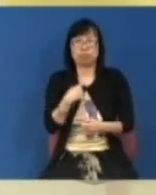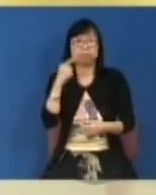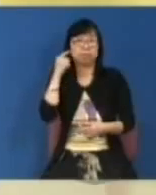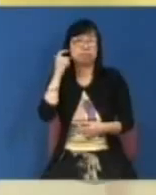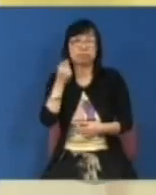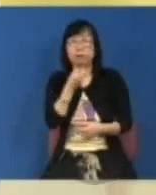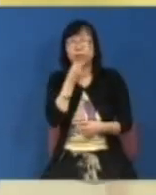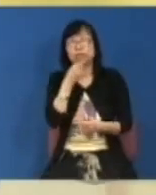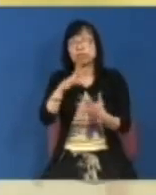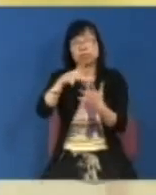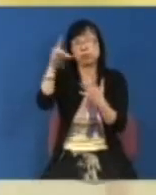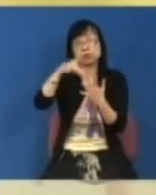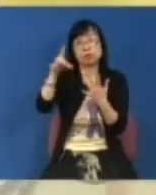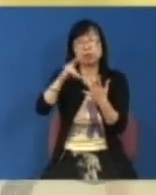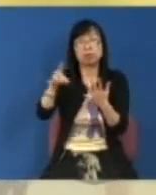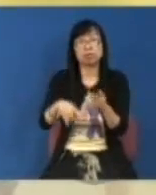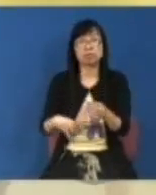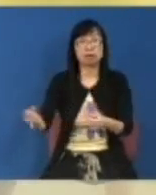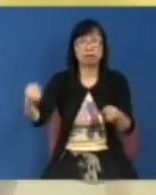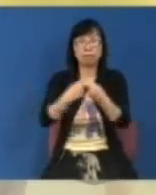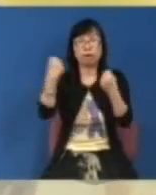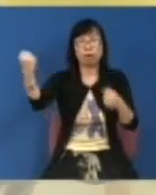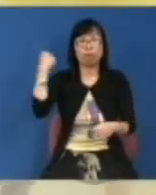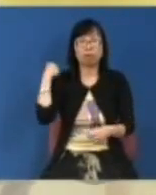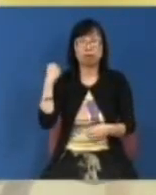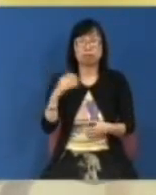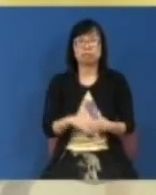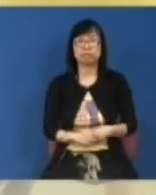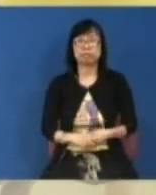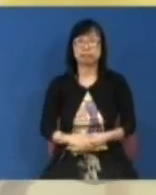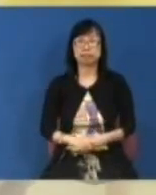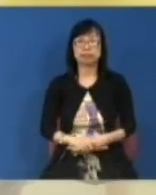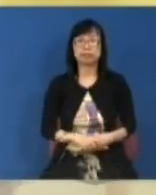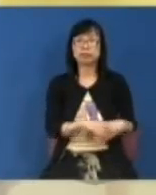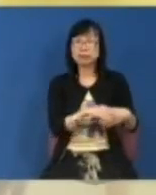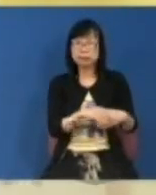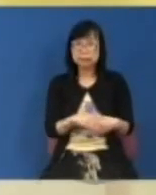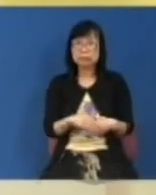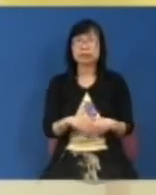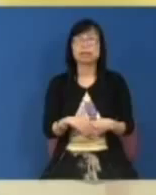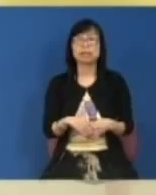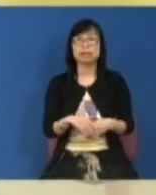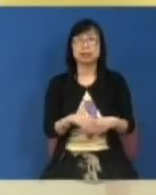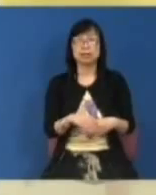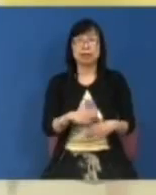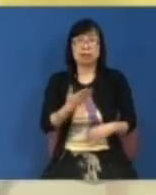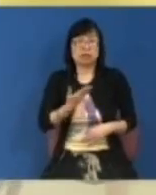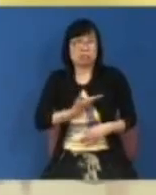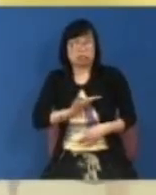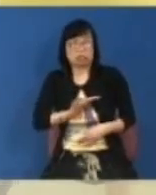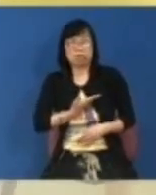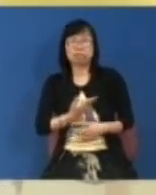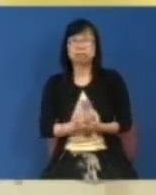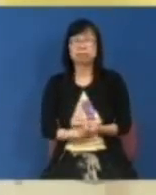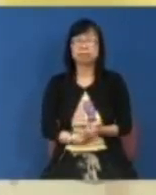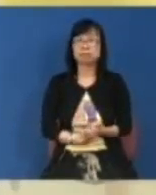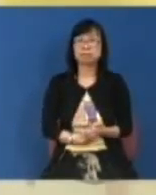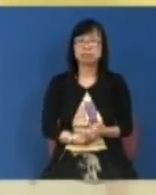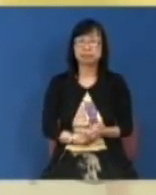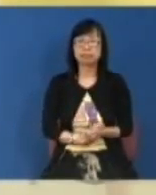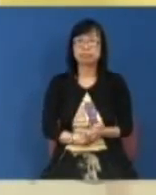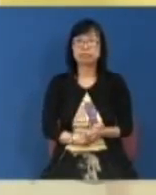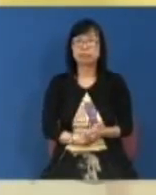咪啊？即係老實講，忍人哋嘅嘢係要全面咁忍咯，即係唔好忍啲唔忍啲，